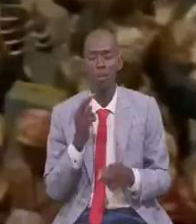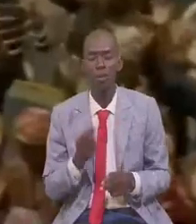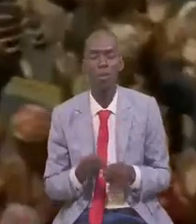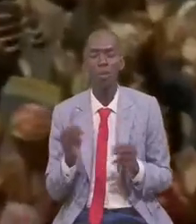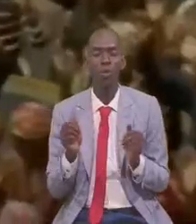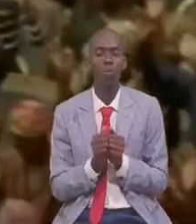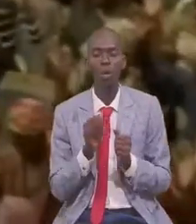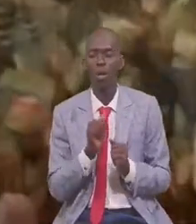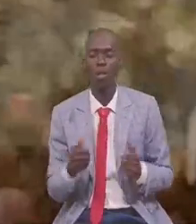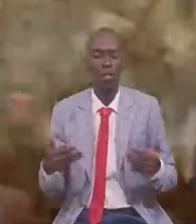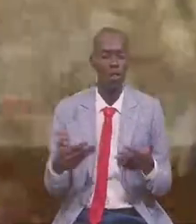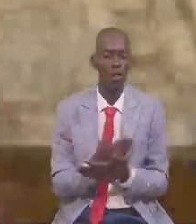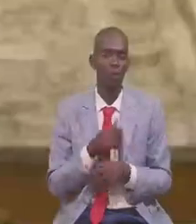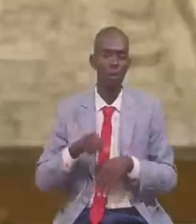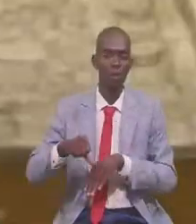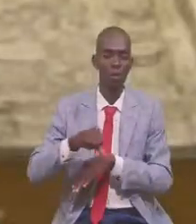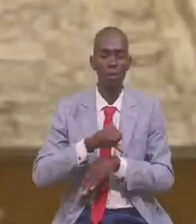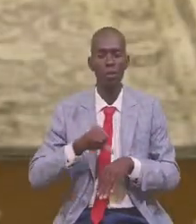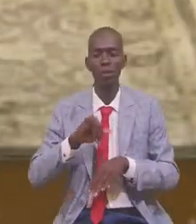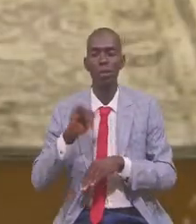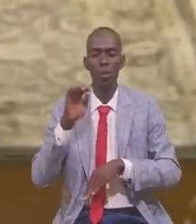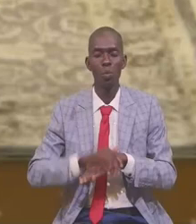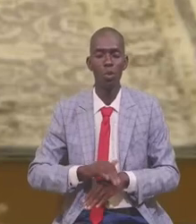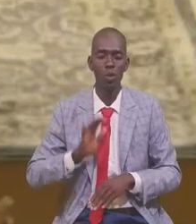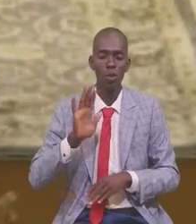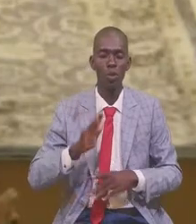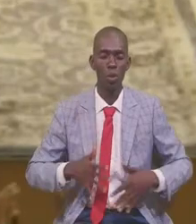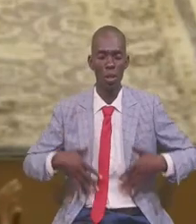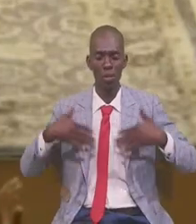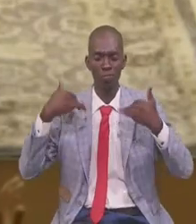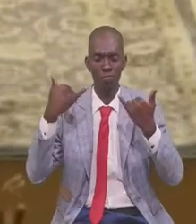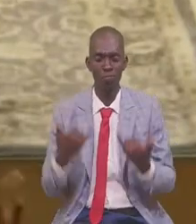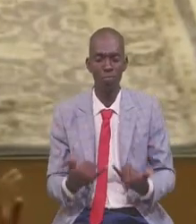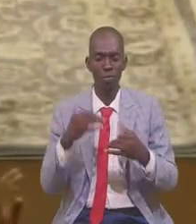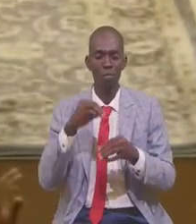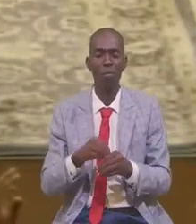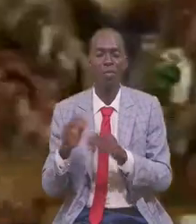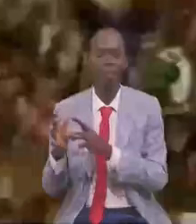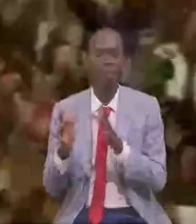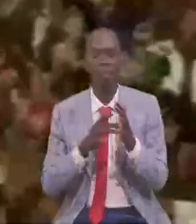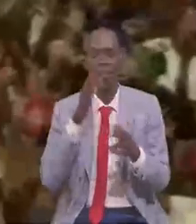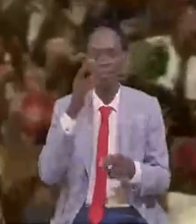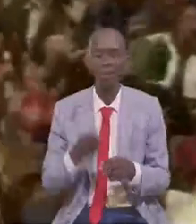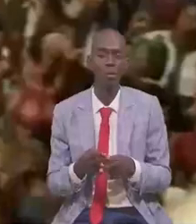Avec une nouvelle onction sur ta vie maintenant, au nom de Jésus.